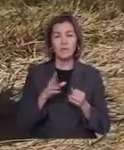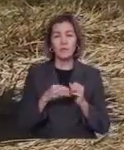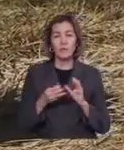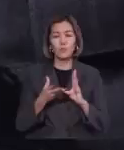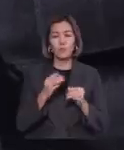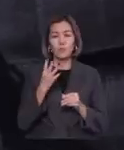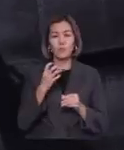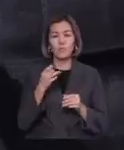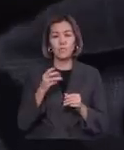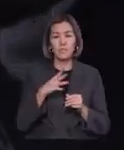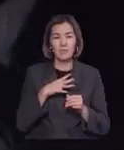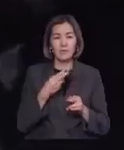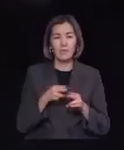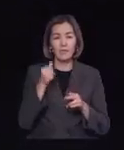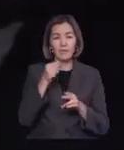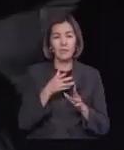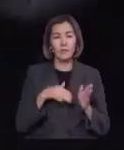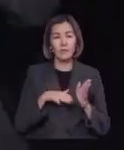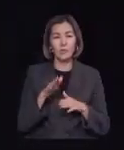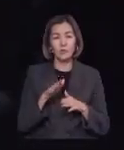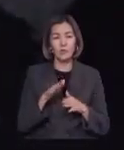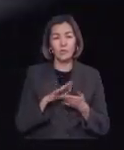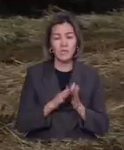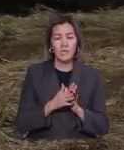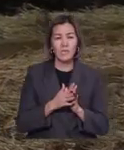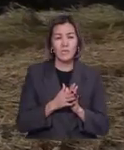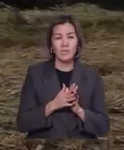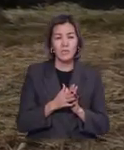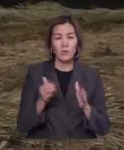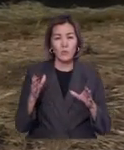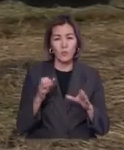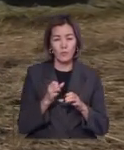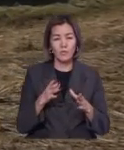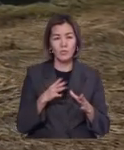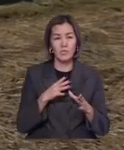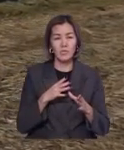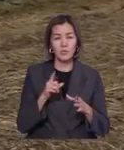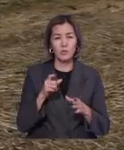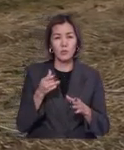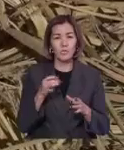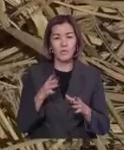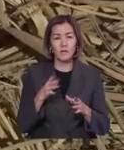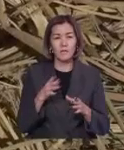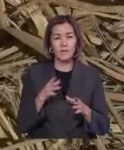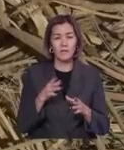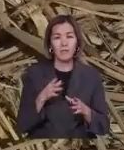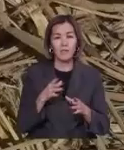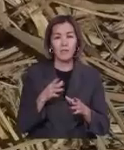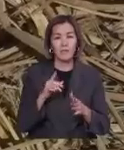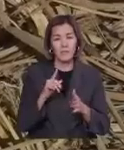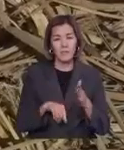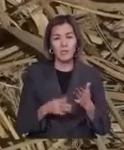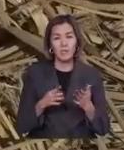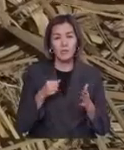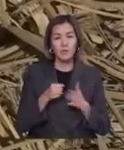400 гектаров. Однако в этом году в целях улучшения состояния почвы они уменьшили посевную площадь на 100 гектаров. Фермеры края надеются получить